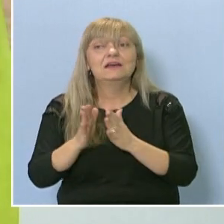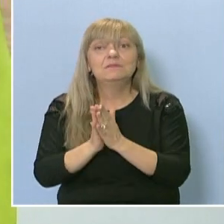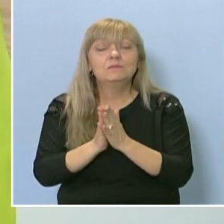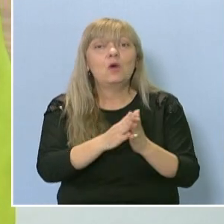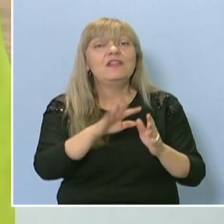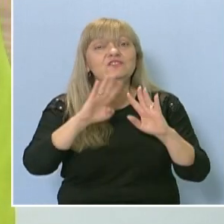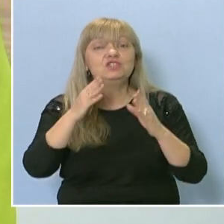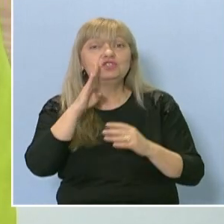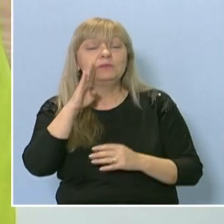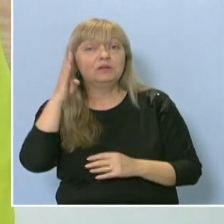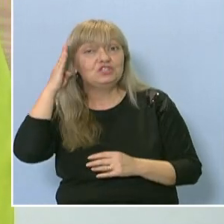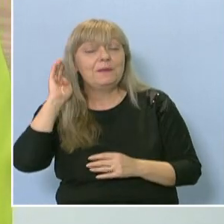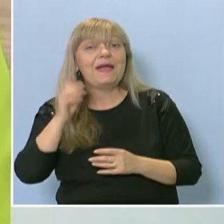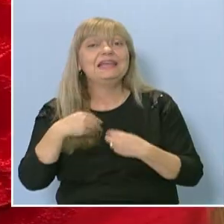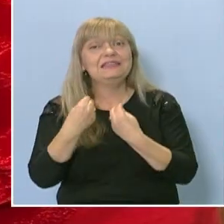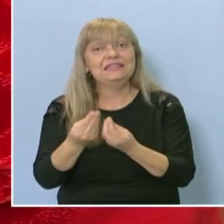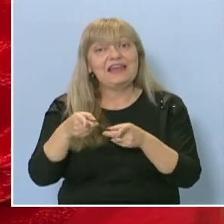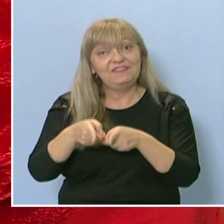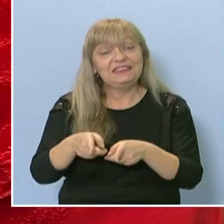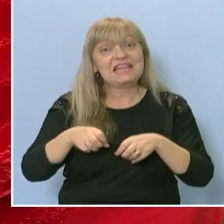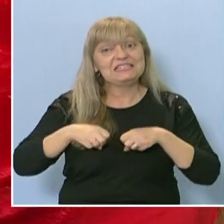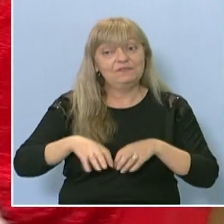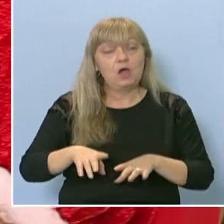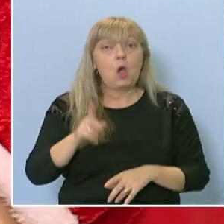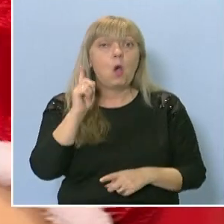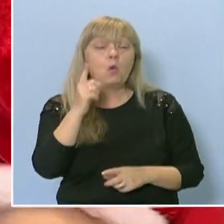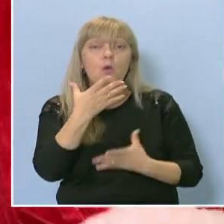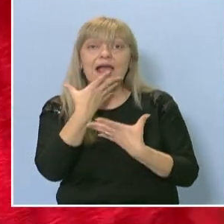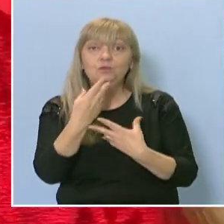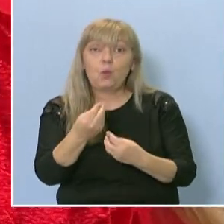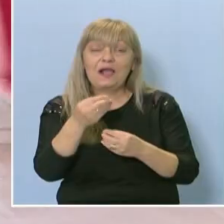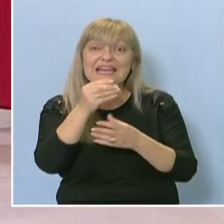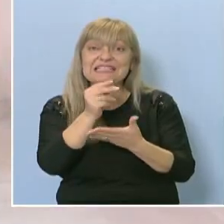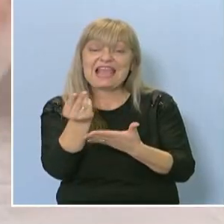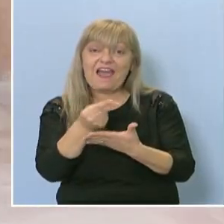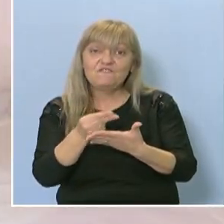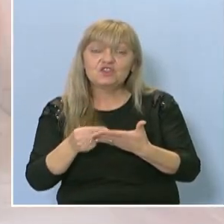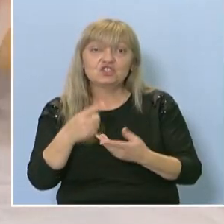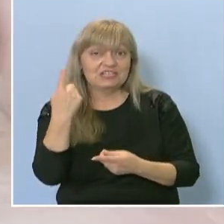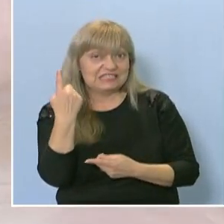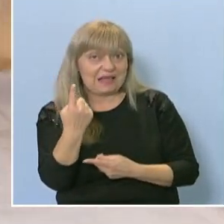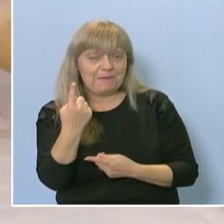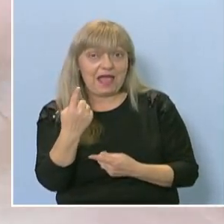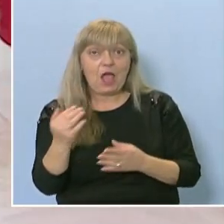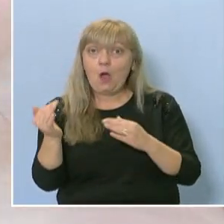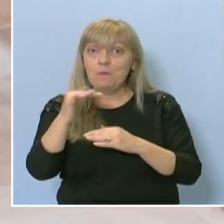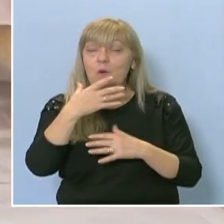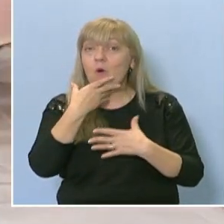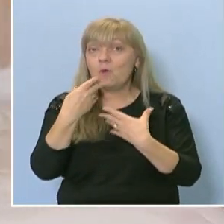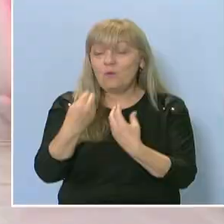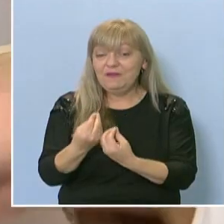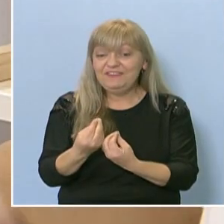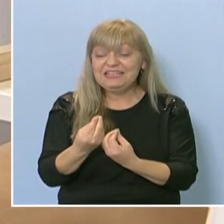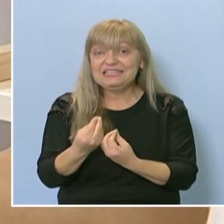родители да им дават тази възможност. А когато ги украсяваш сама, по-хубави ли ти изглеждат, отколкото ако